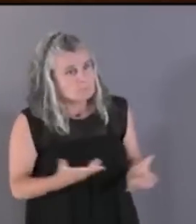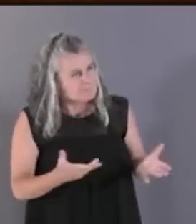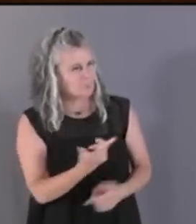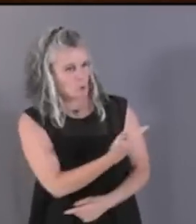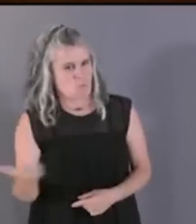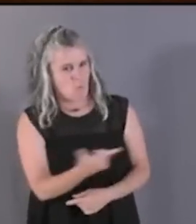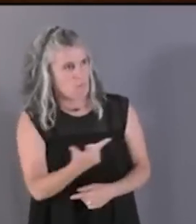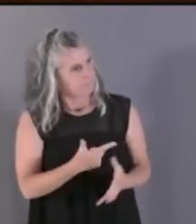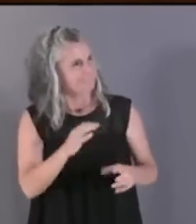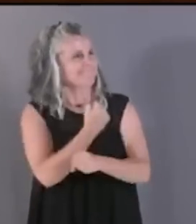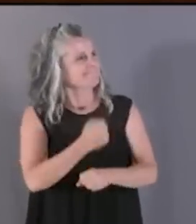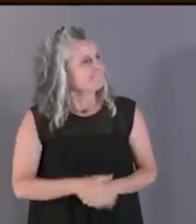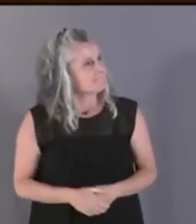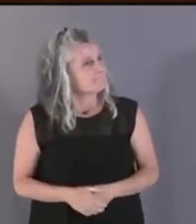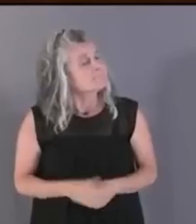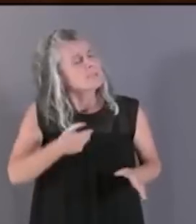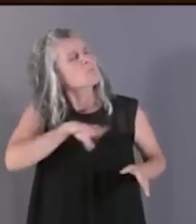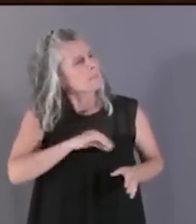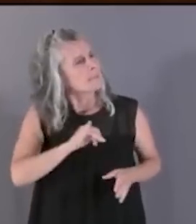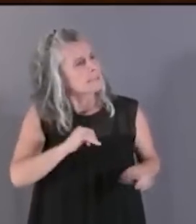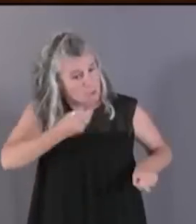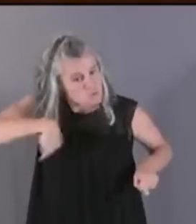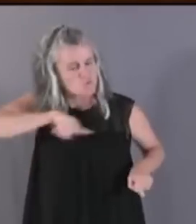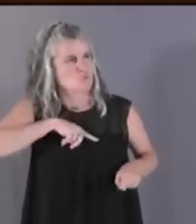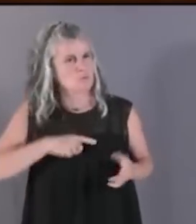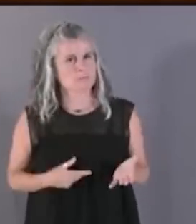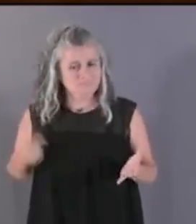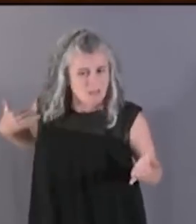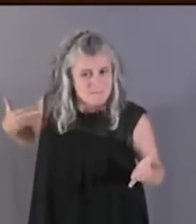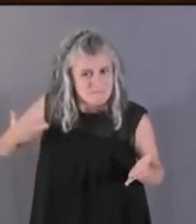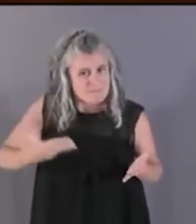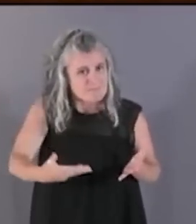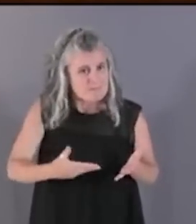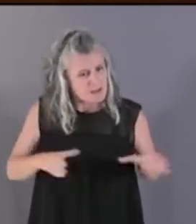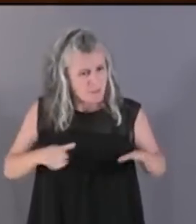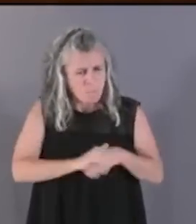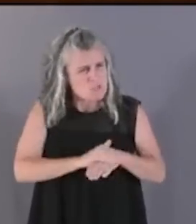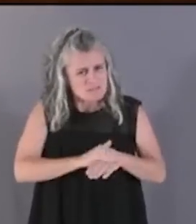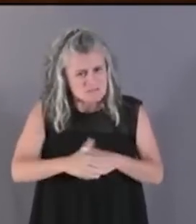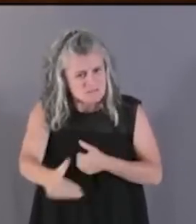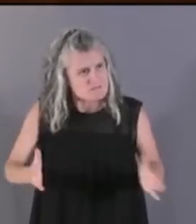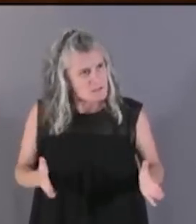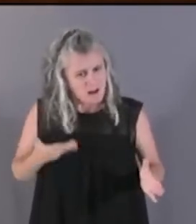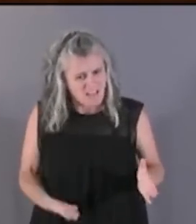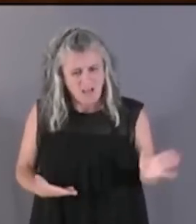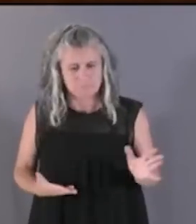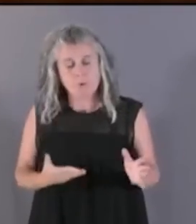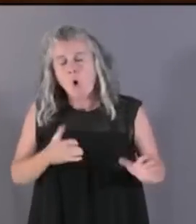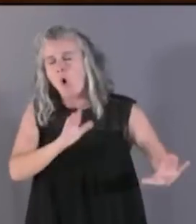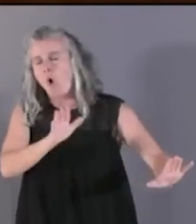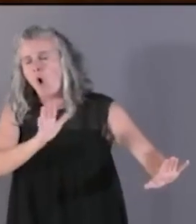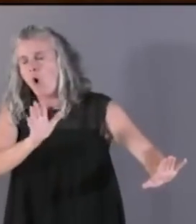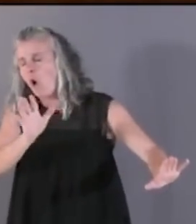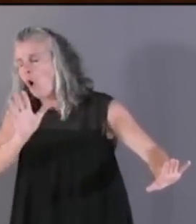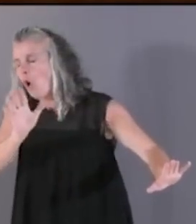vous. C'est la classe politique qui, depuis 40 ans, a fermé les yeux et n'a pas voulu entendre